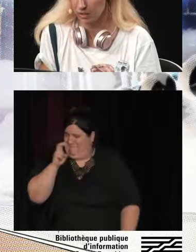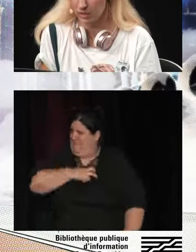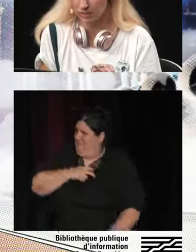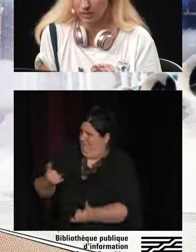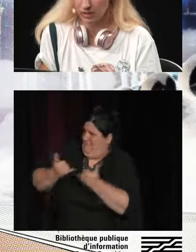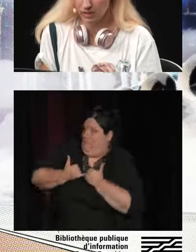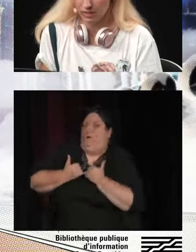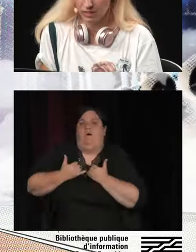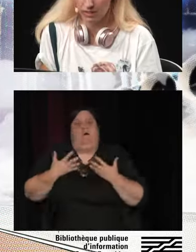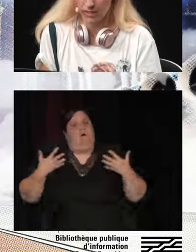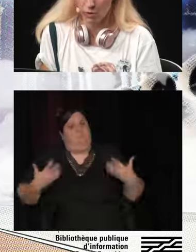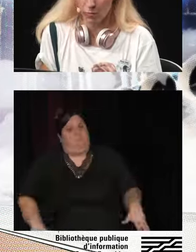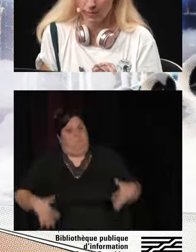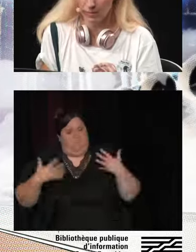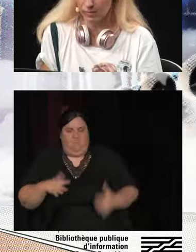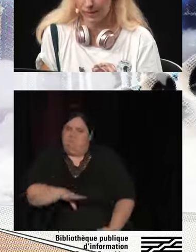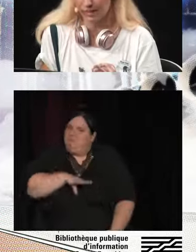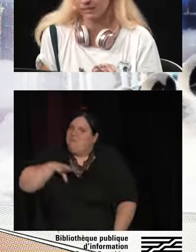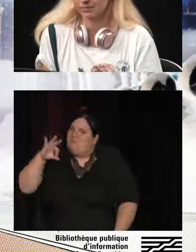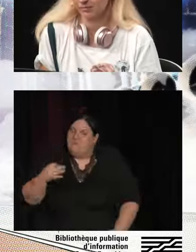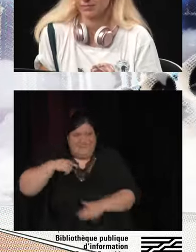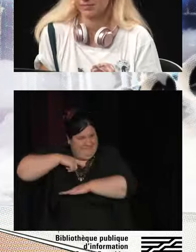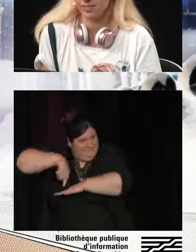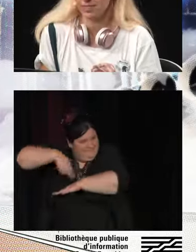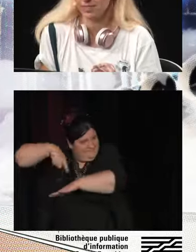mal d'heures quand même, c'est cool parce que... bah.